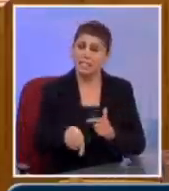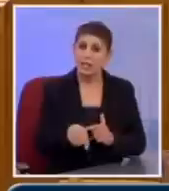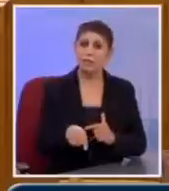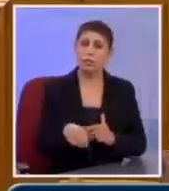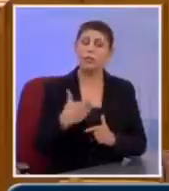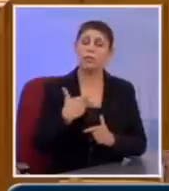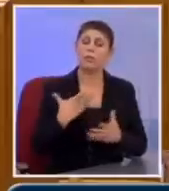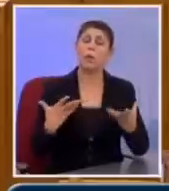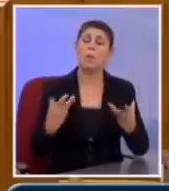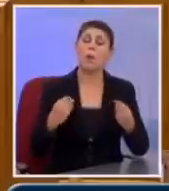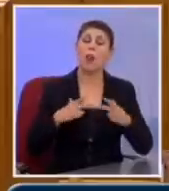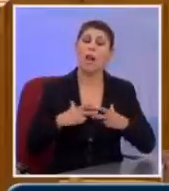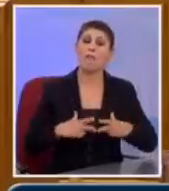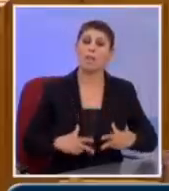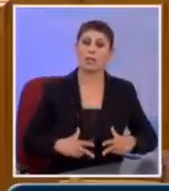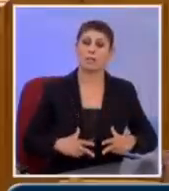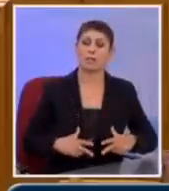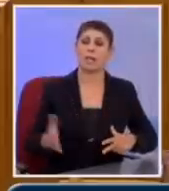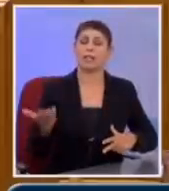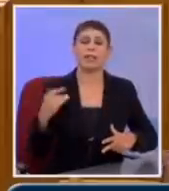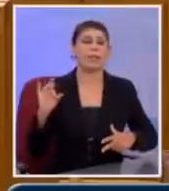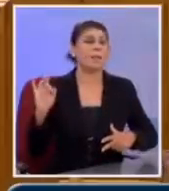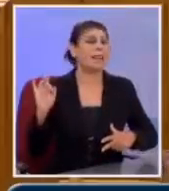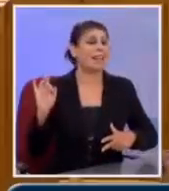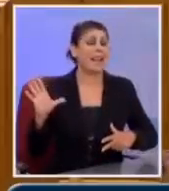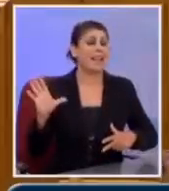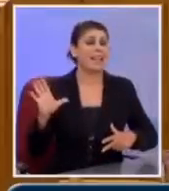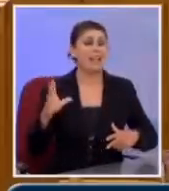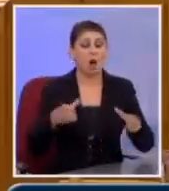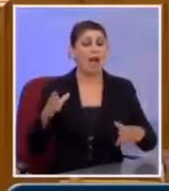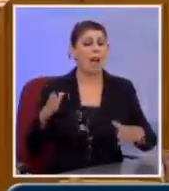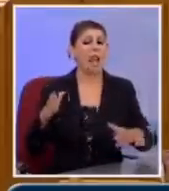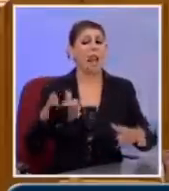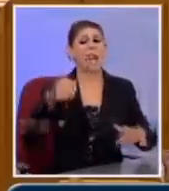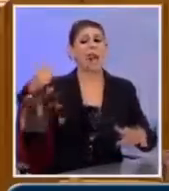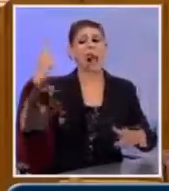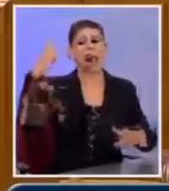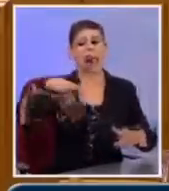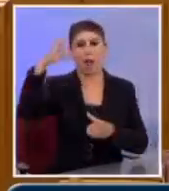είμαι πολύ ευχαριστημένη, γιατί δεν υπάρχει κανένα κόμμα πλην της Χρυσής Αυγής